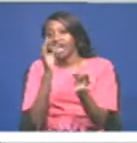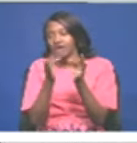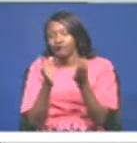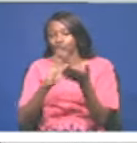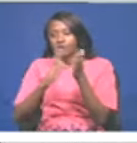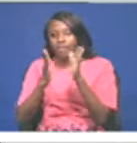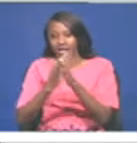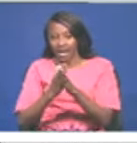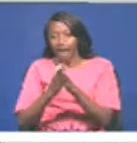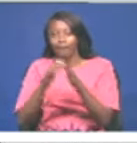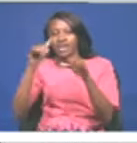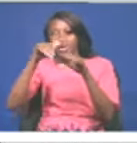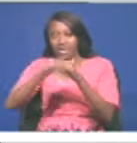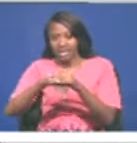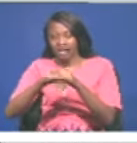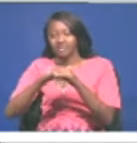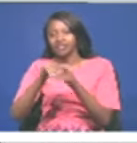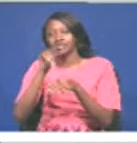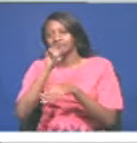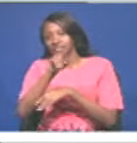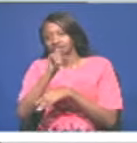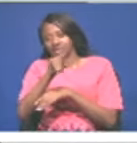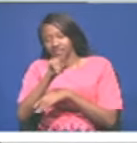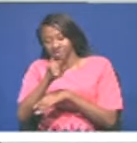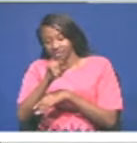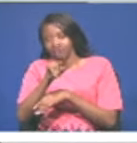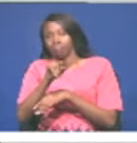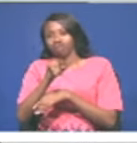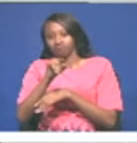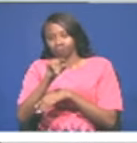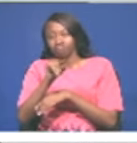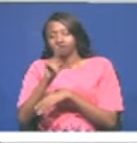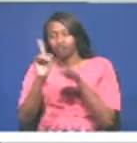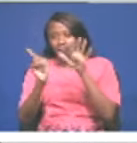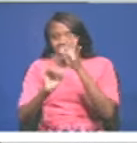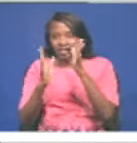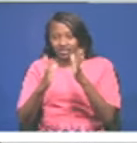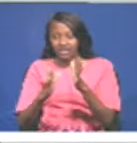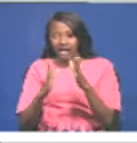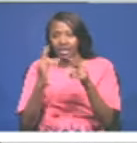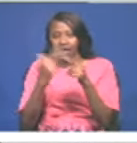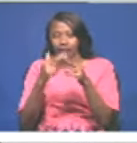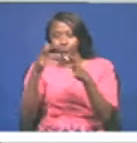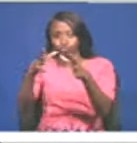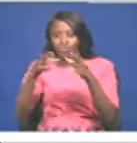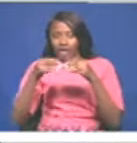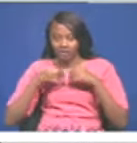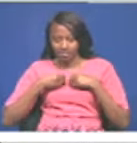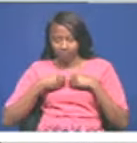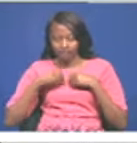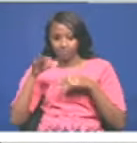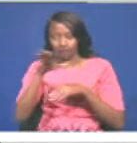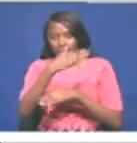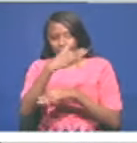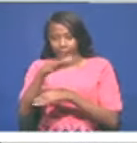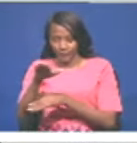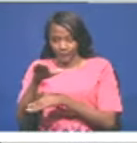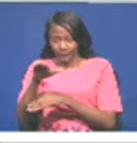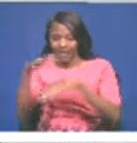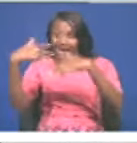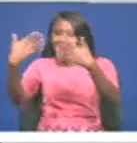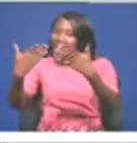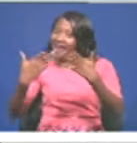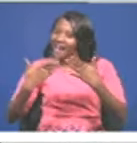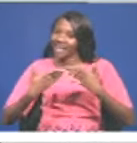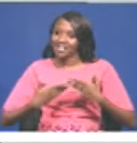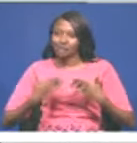katika bunge la kitaifa watakapopitishwa na majina yake kwa nanta. Naam, karibu kwenye habari za